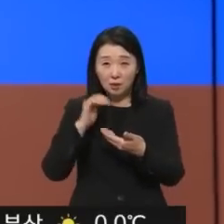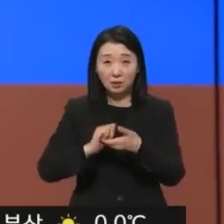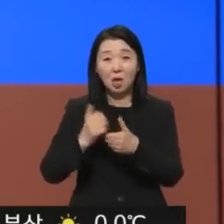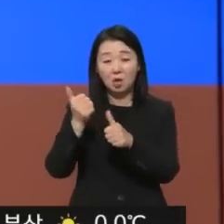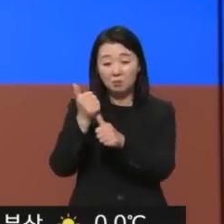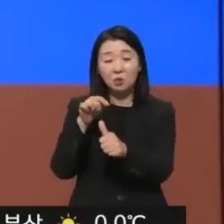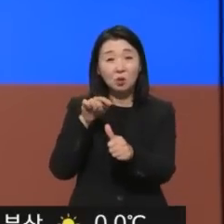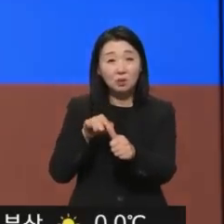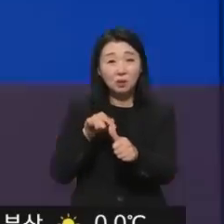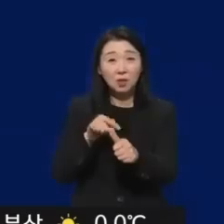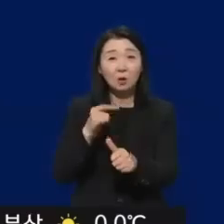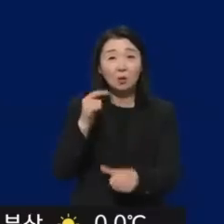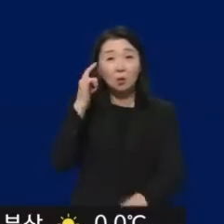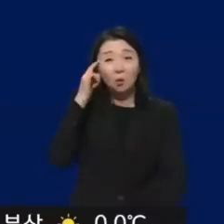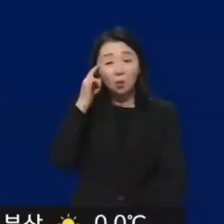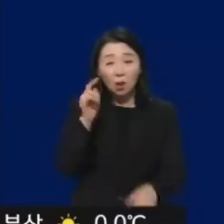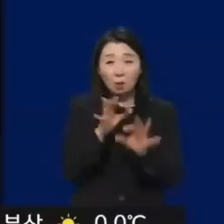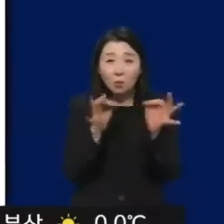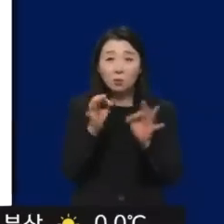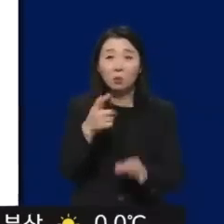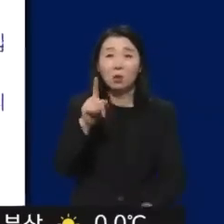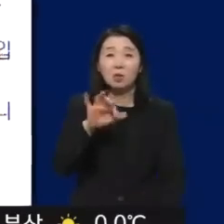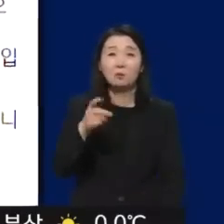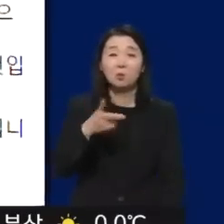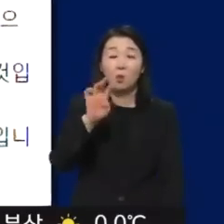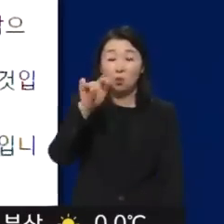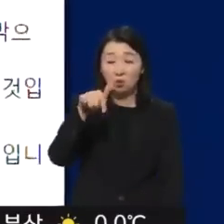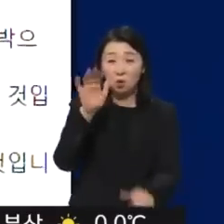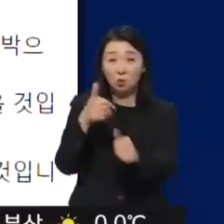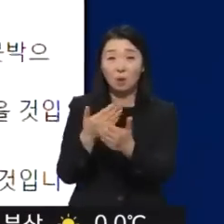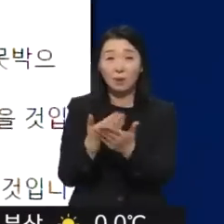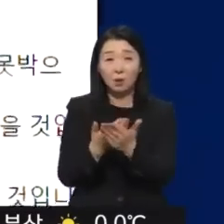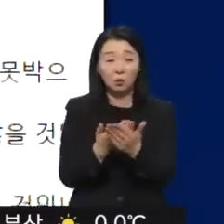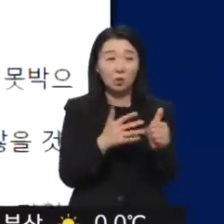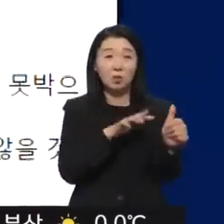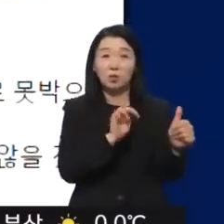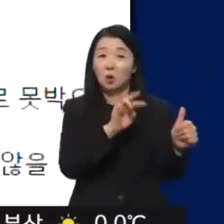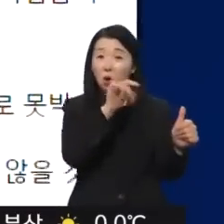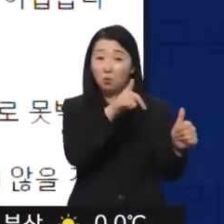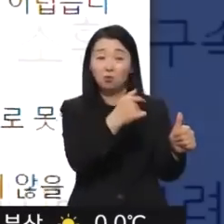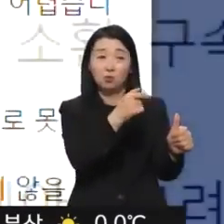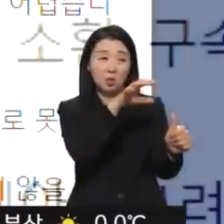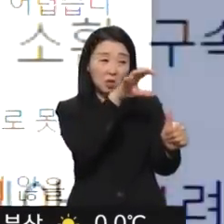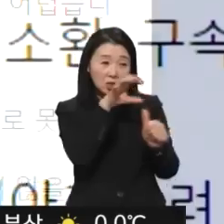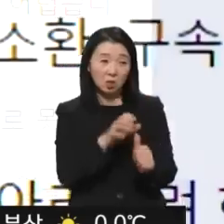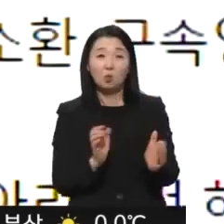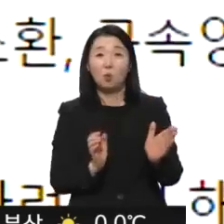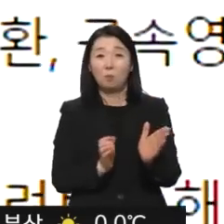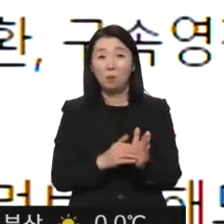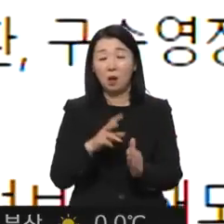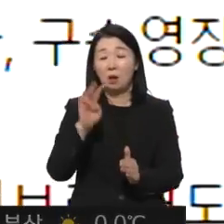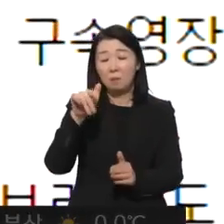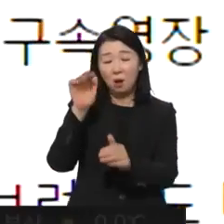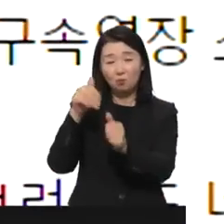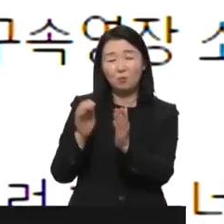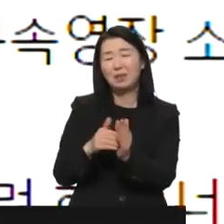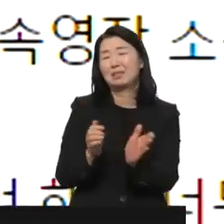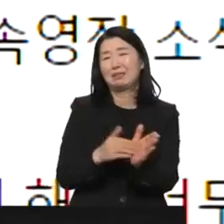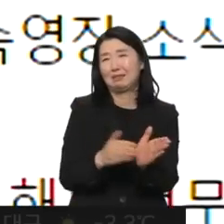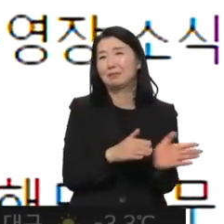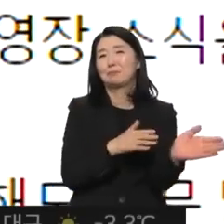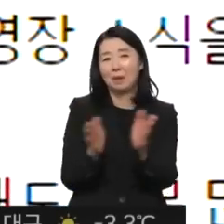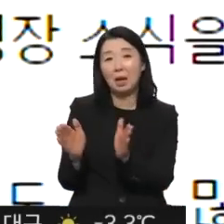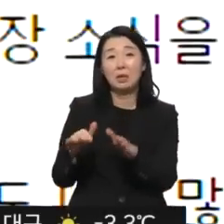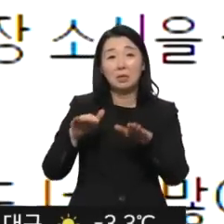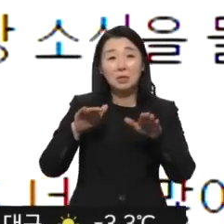차라리 임종석을 소환해달라면서 이 서해 사건은 이제 서훈 실장을 기소하고 박지원 전 원장을 소환했으니 그쯤 하고